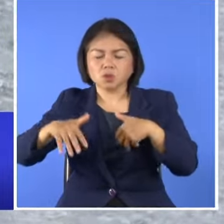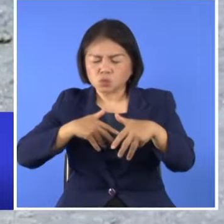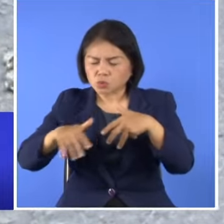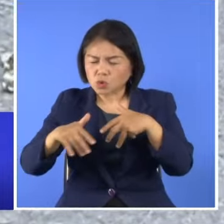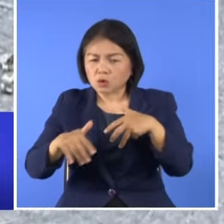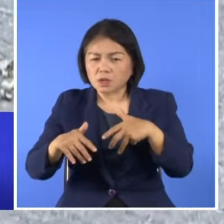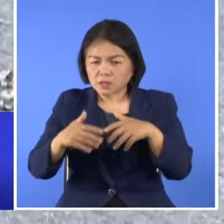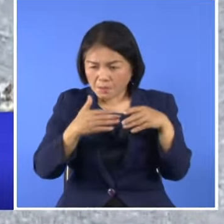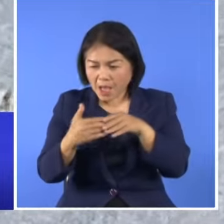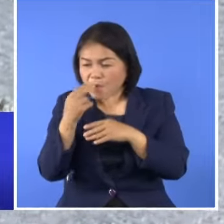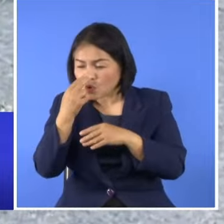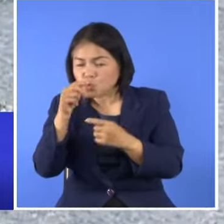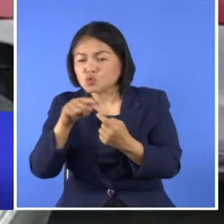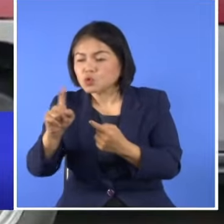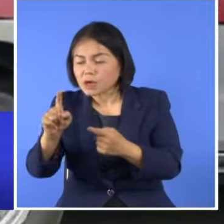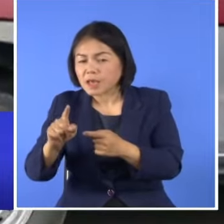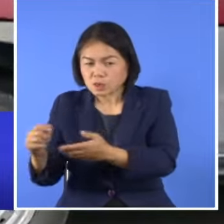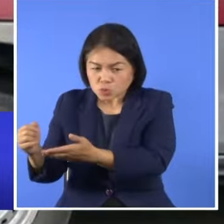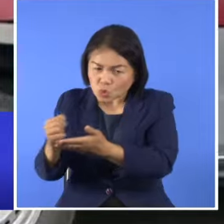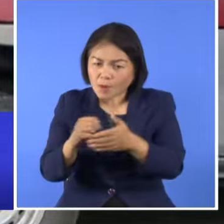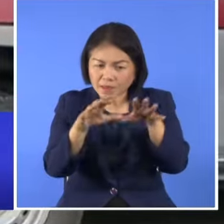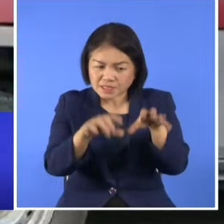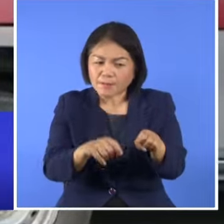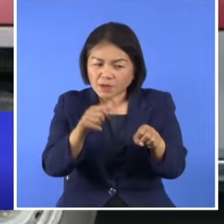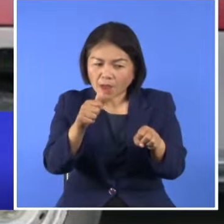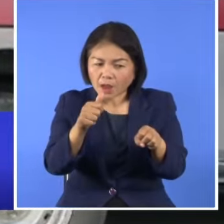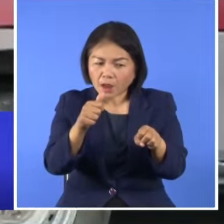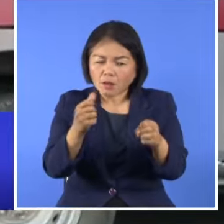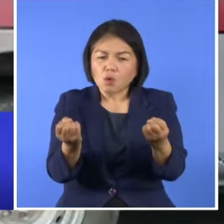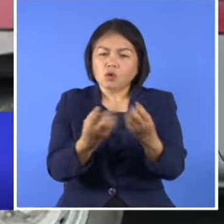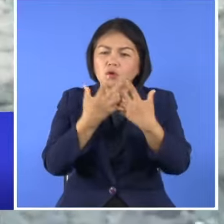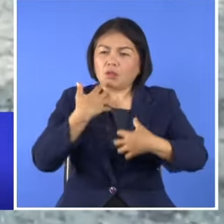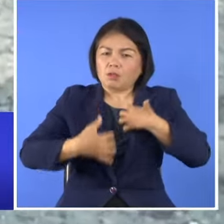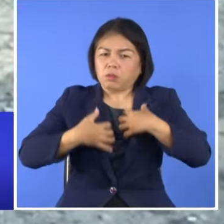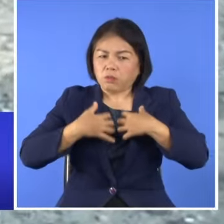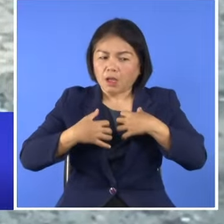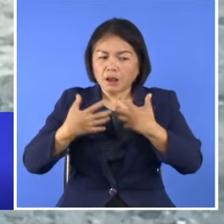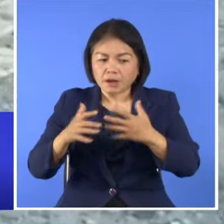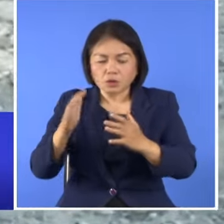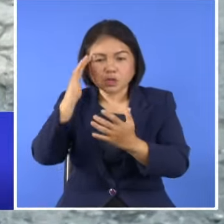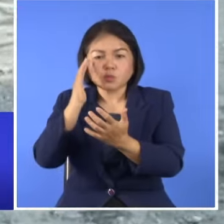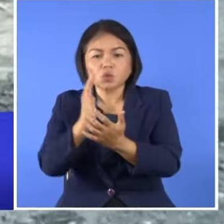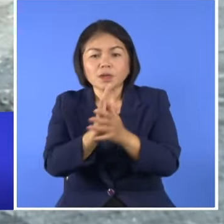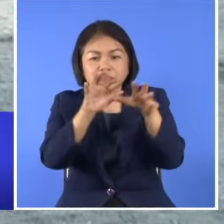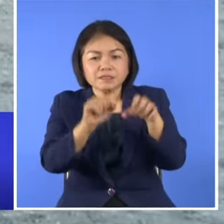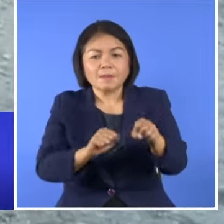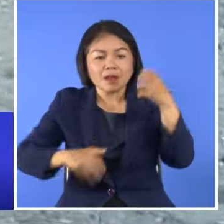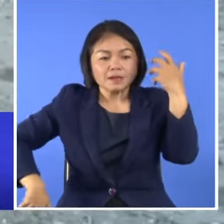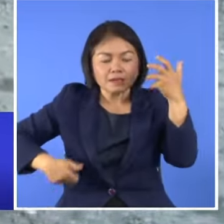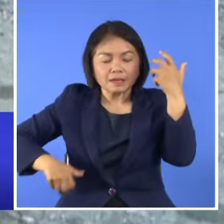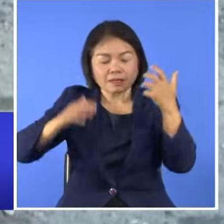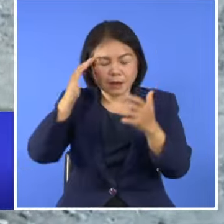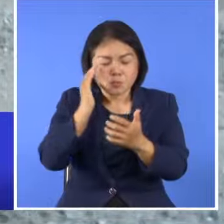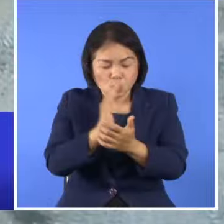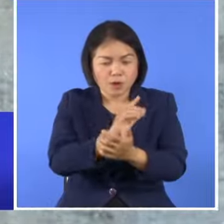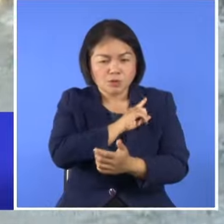ชี้ตัวนี่จะพาไปชี้ตัวเจ้าธนเดชที่ว่านี้ทีนี้อ้าทางตำรวจหน่วยต่อต้านลิงนี่กองพันเเรียกว่ากอง